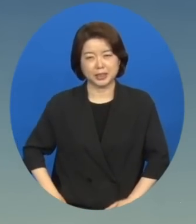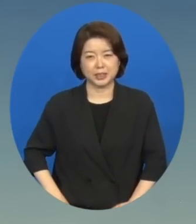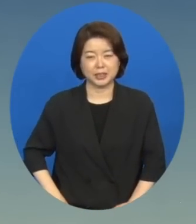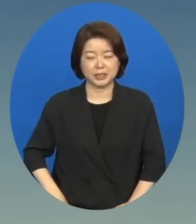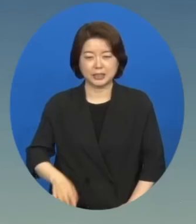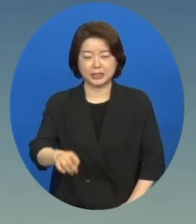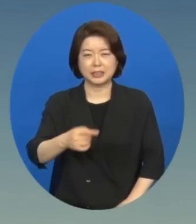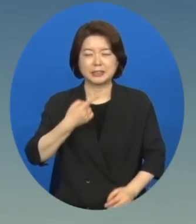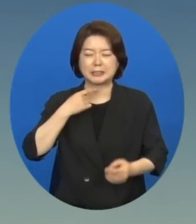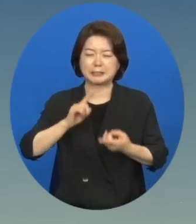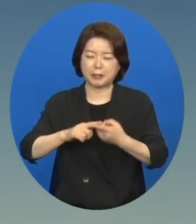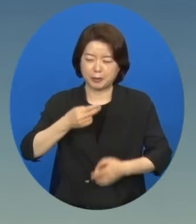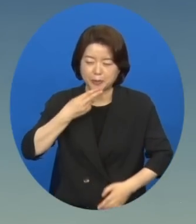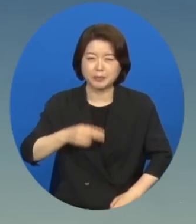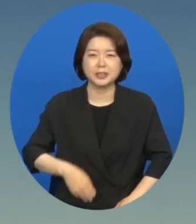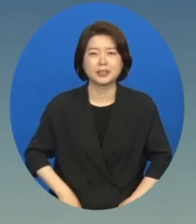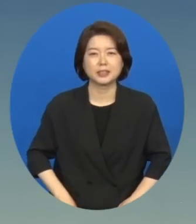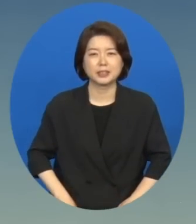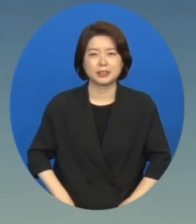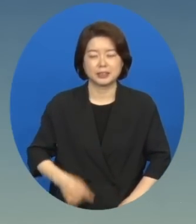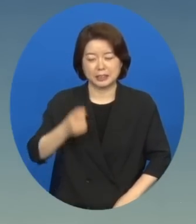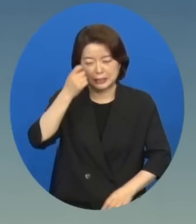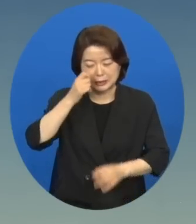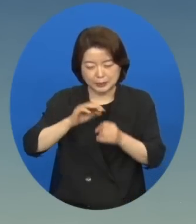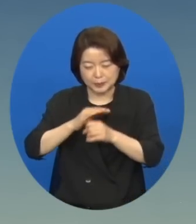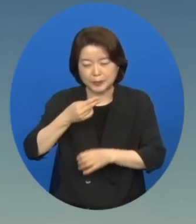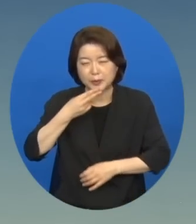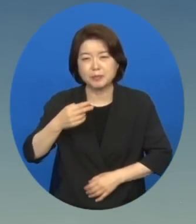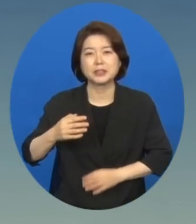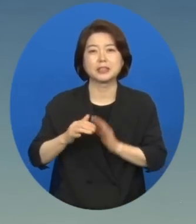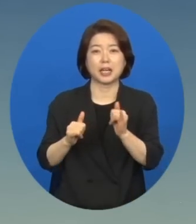무정한 자요, 무자비한 자라.